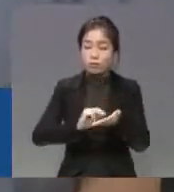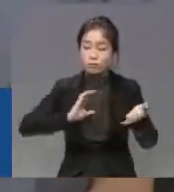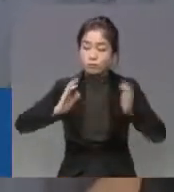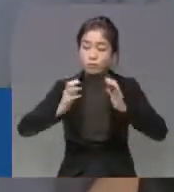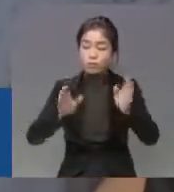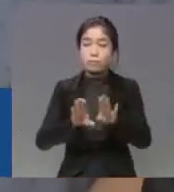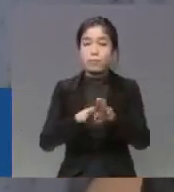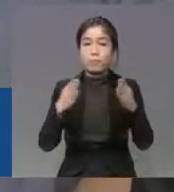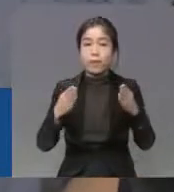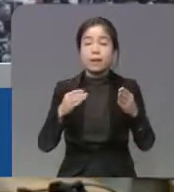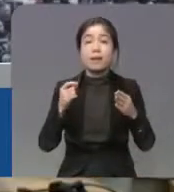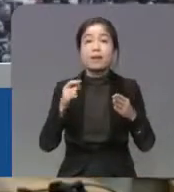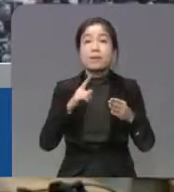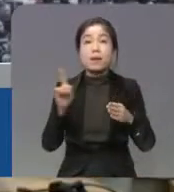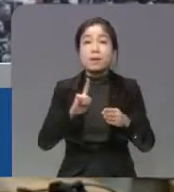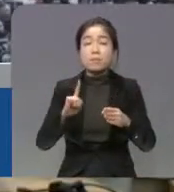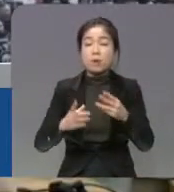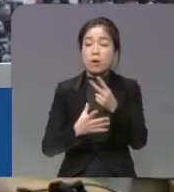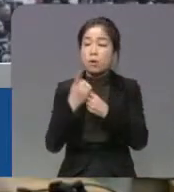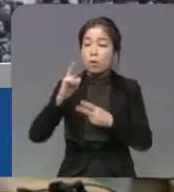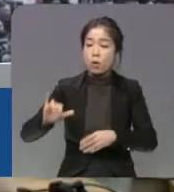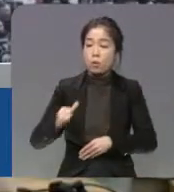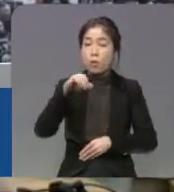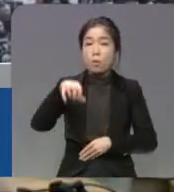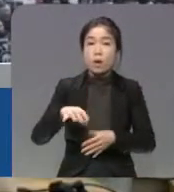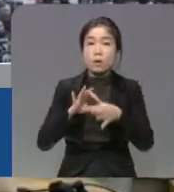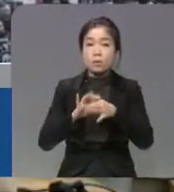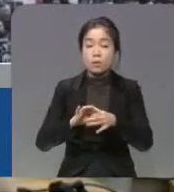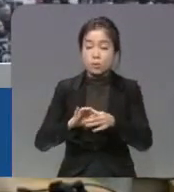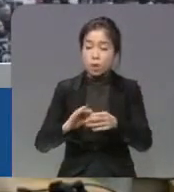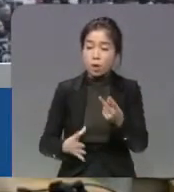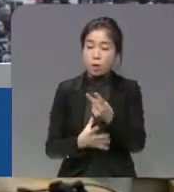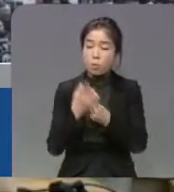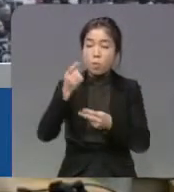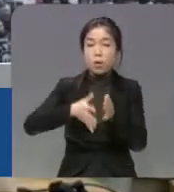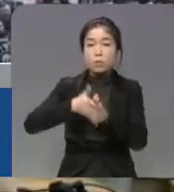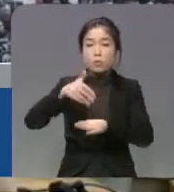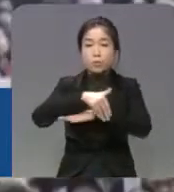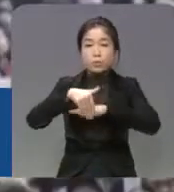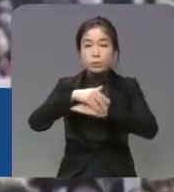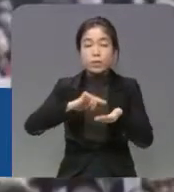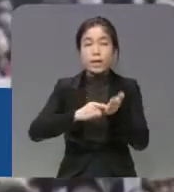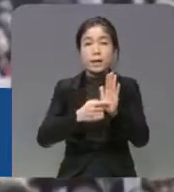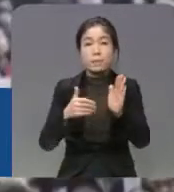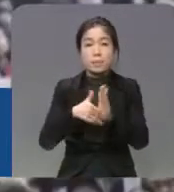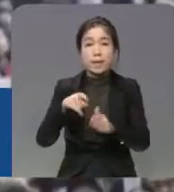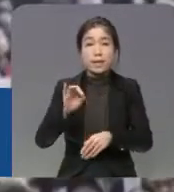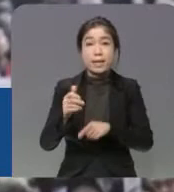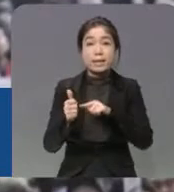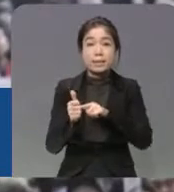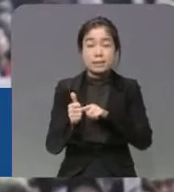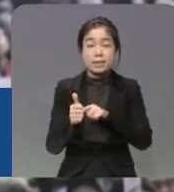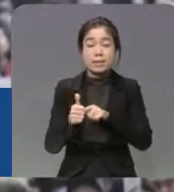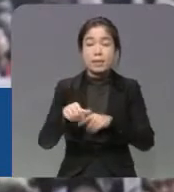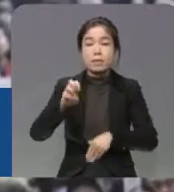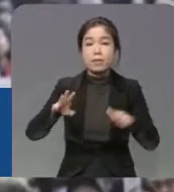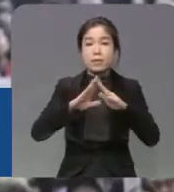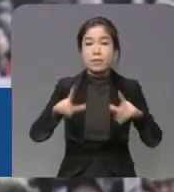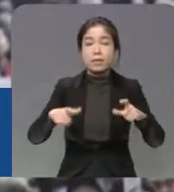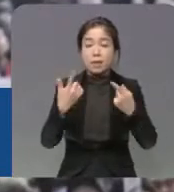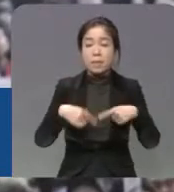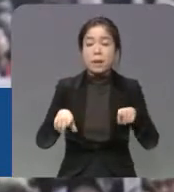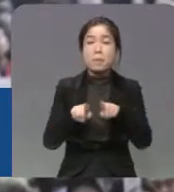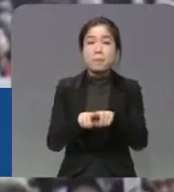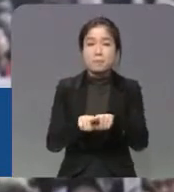열고 이른바 통합공항을 통한 공항복합도시 구상을 발표했습니다. 강 전 수석은 광주와 전남이